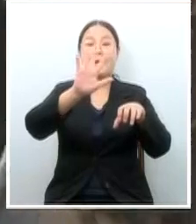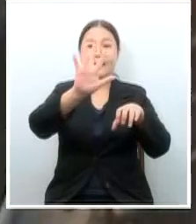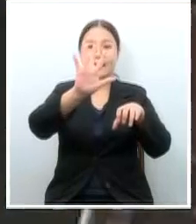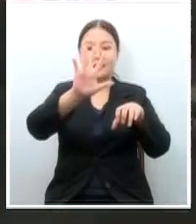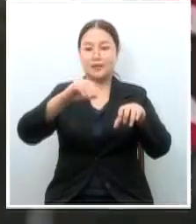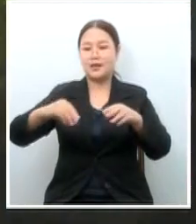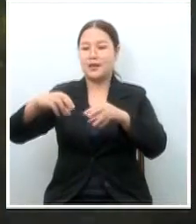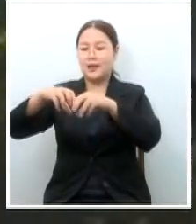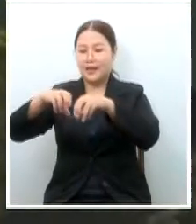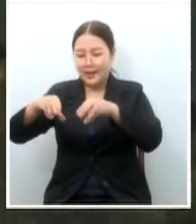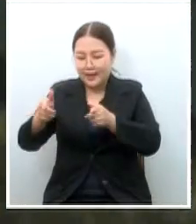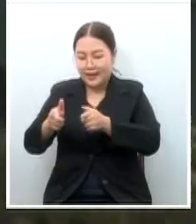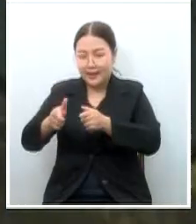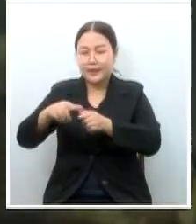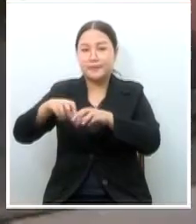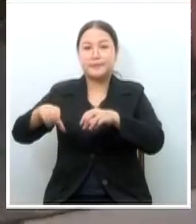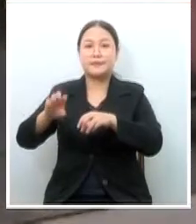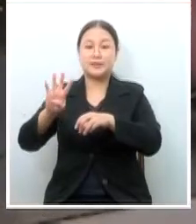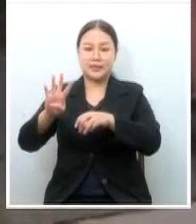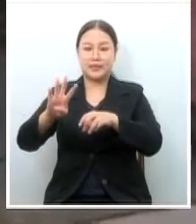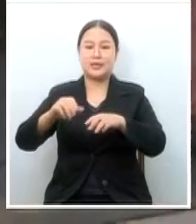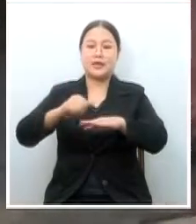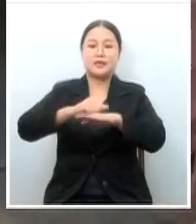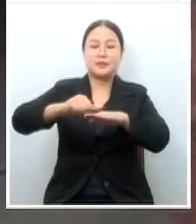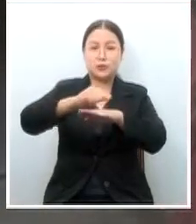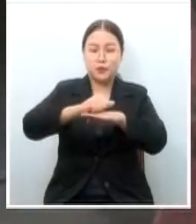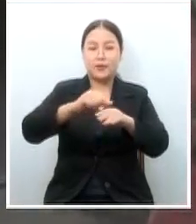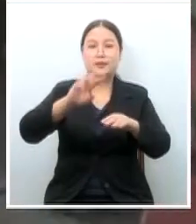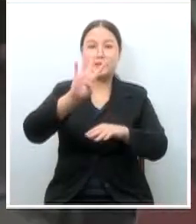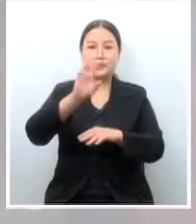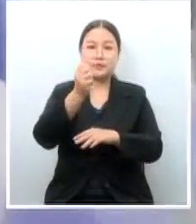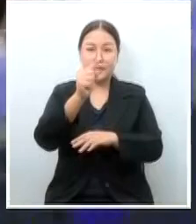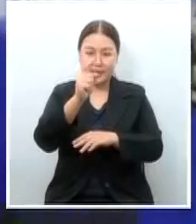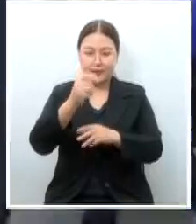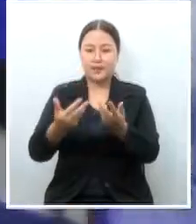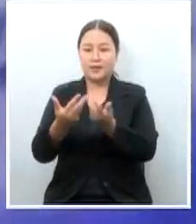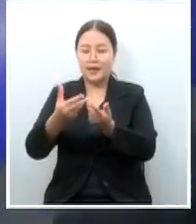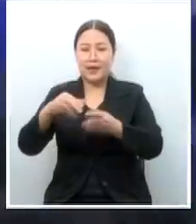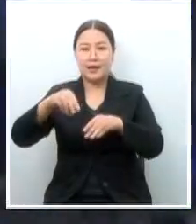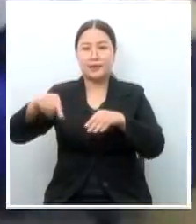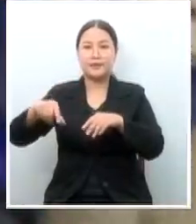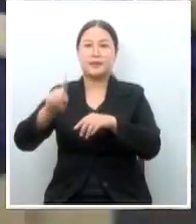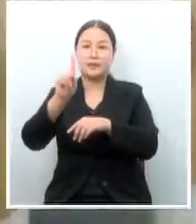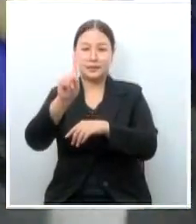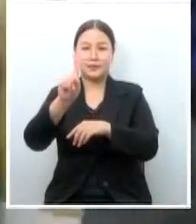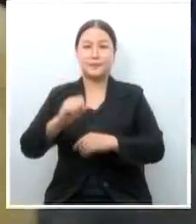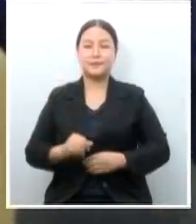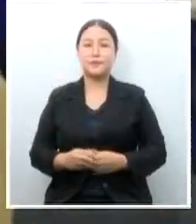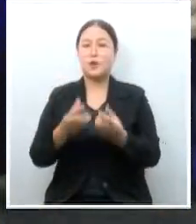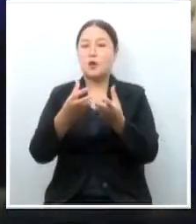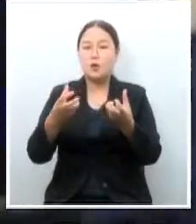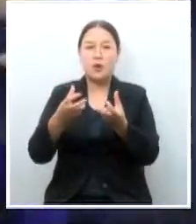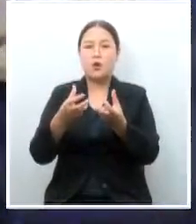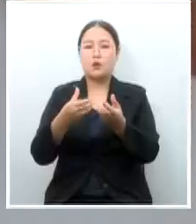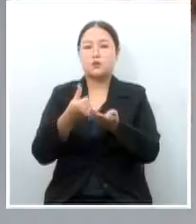4หลังสนามกีฬา11สนามและสนามหญ้า1สนามมีสิ่งอำนวยความสะดวกเพื่อให้บริ